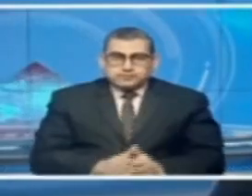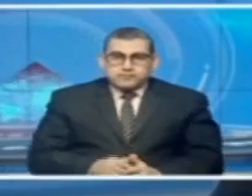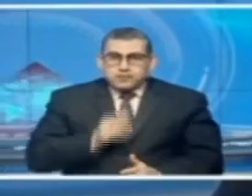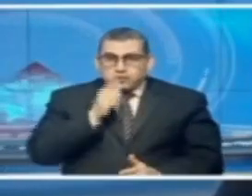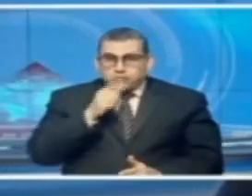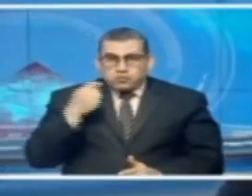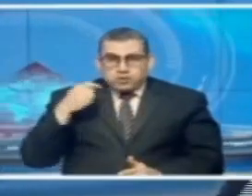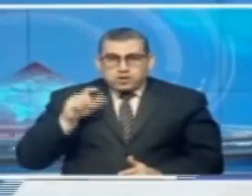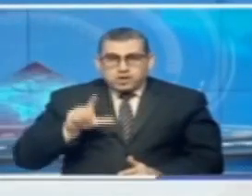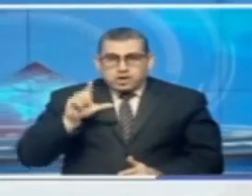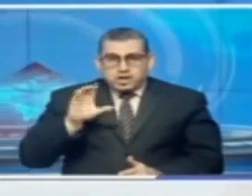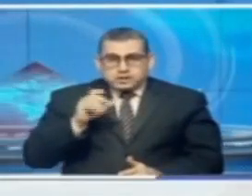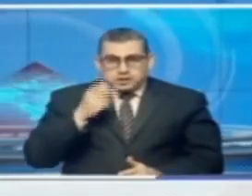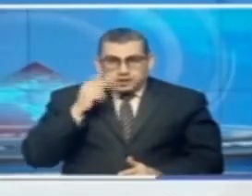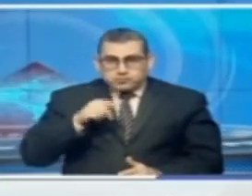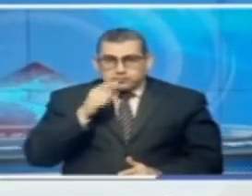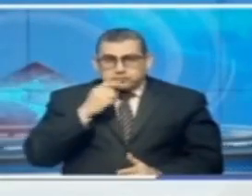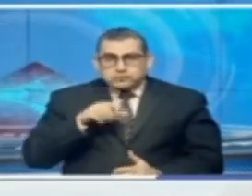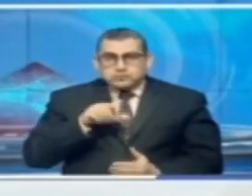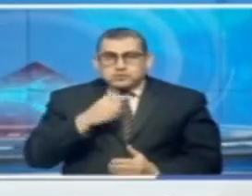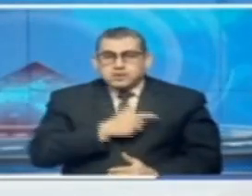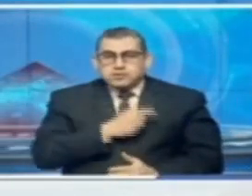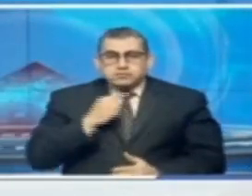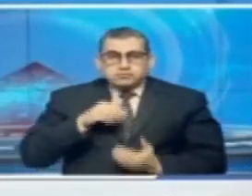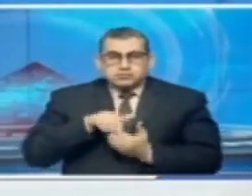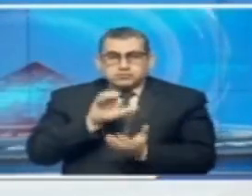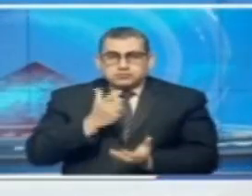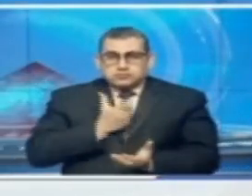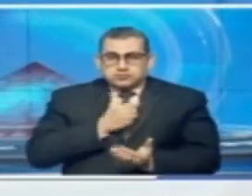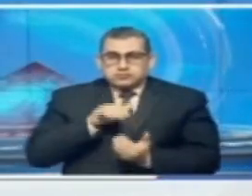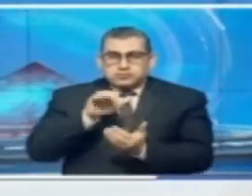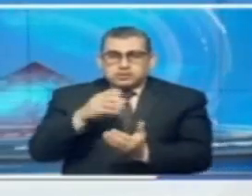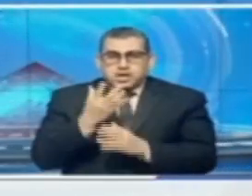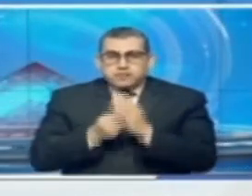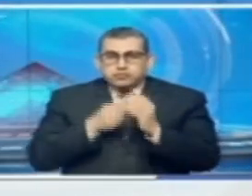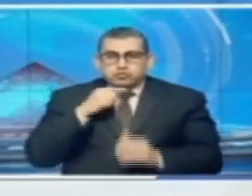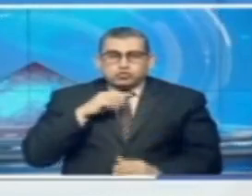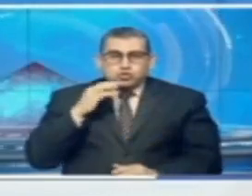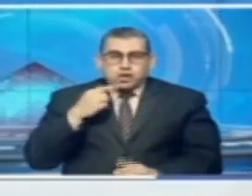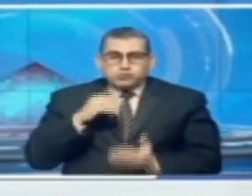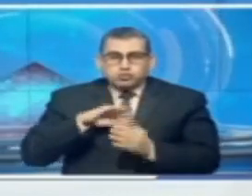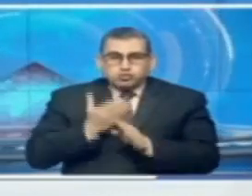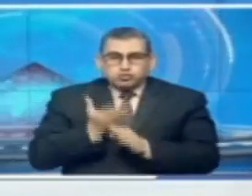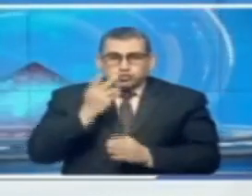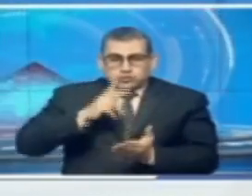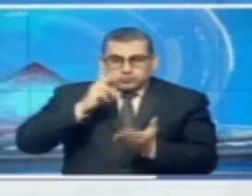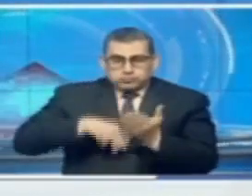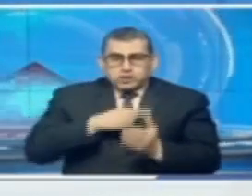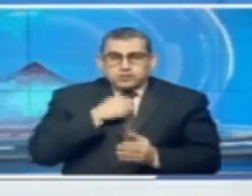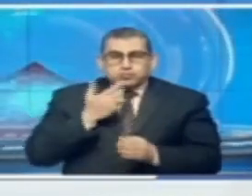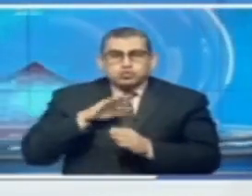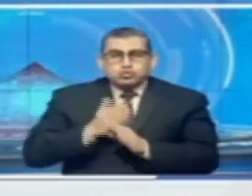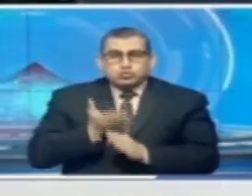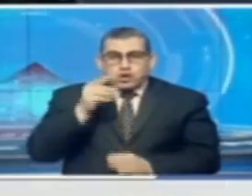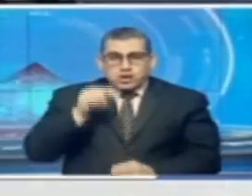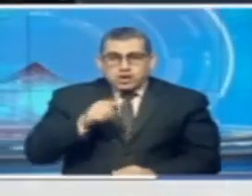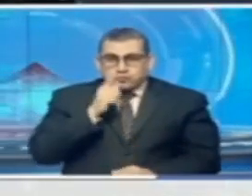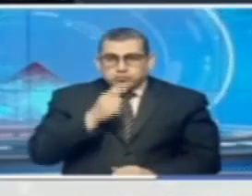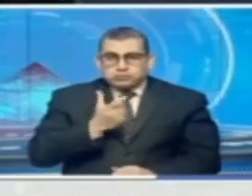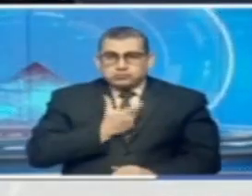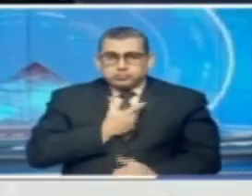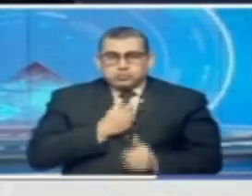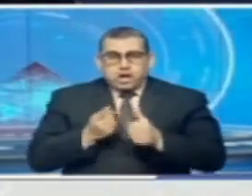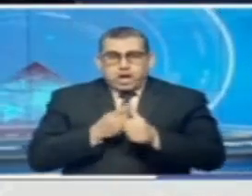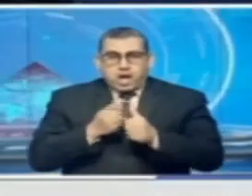هذا وقد قام الرئيس عبد الفتاح السيسي بتكريم أسماء الشهداء، حيث صدق على منح أسماء الشهداء وساما من